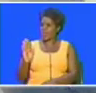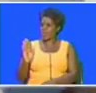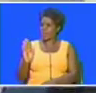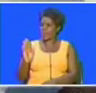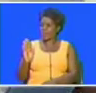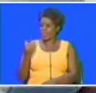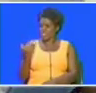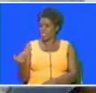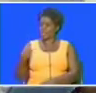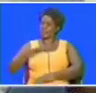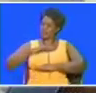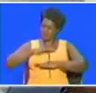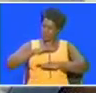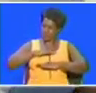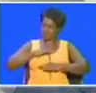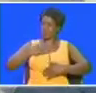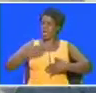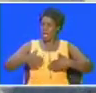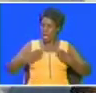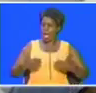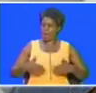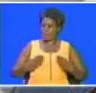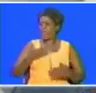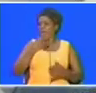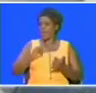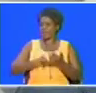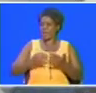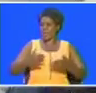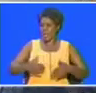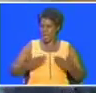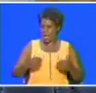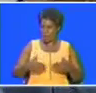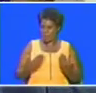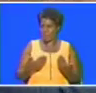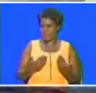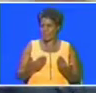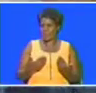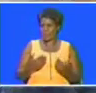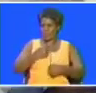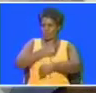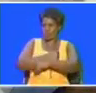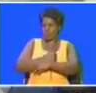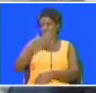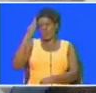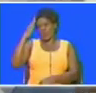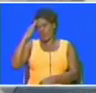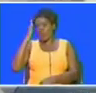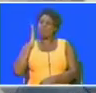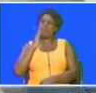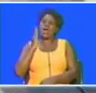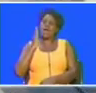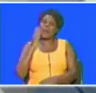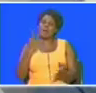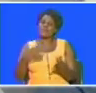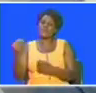bye, wanaridhika, wanashinda vizuri kazini, mume wako anashinda vizuri, watoto wanashinda vizuri shuleni, manake wanajua mami alinipeleka